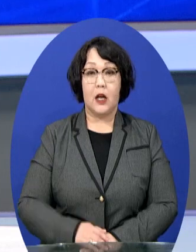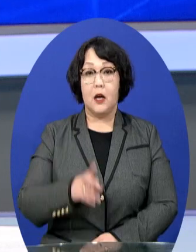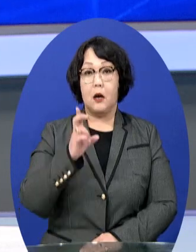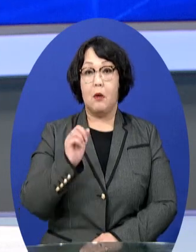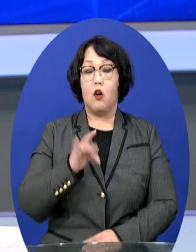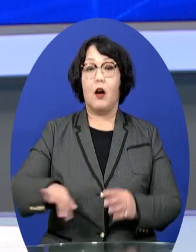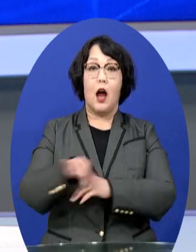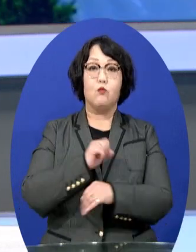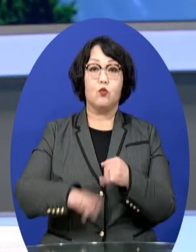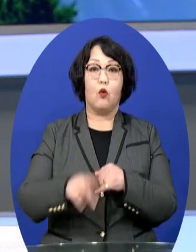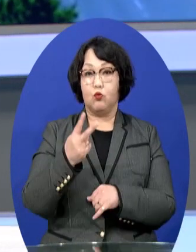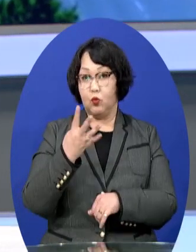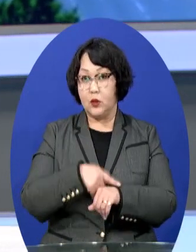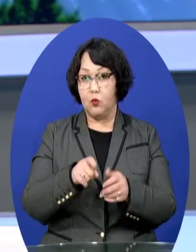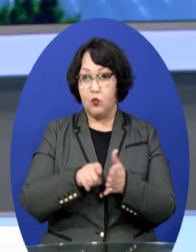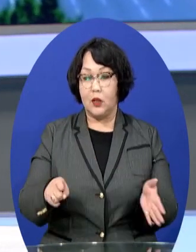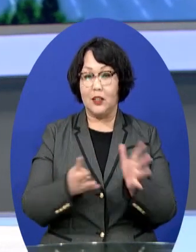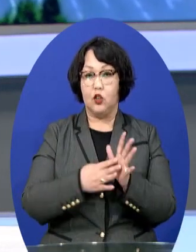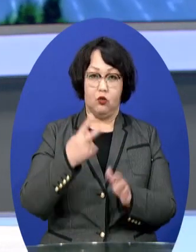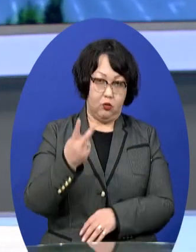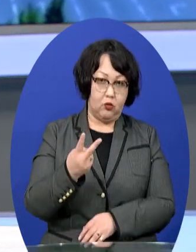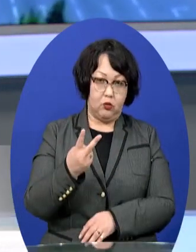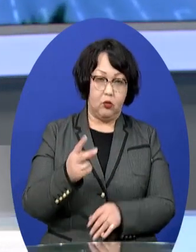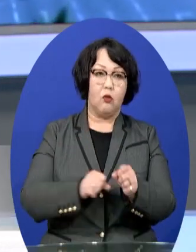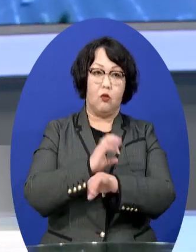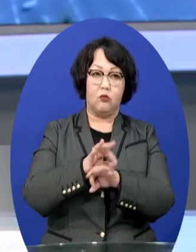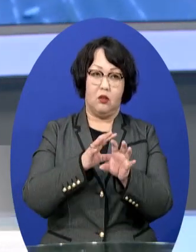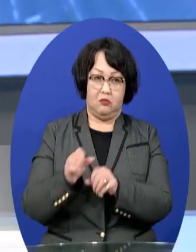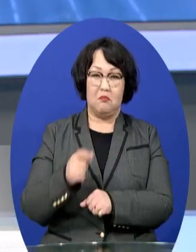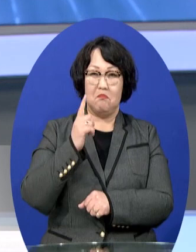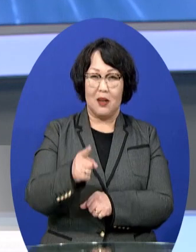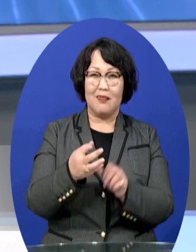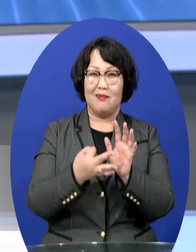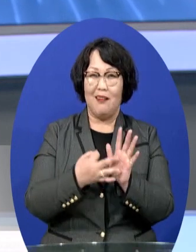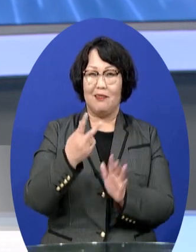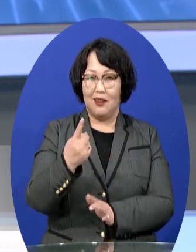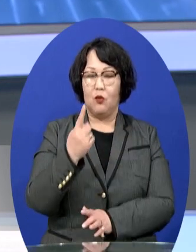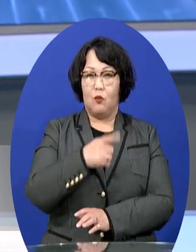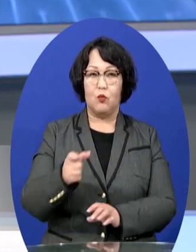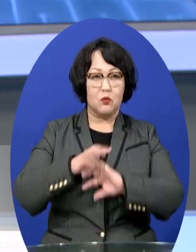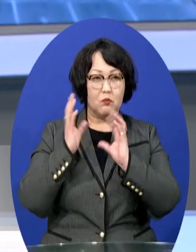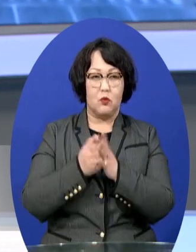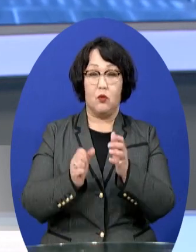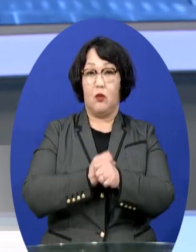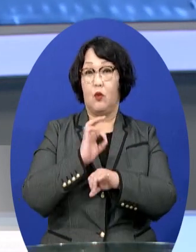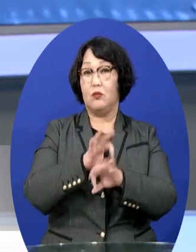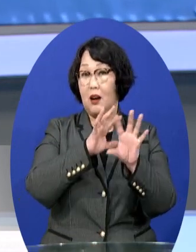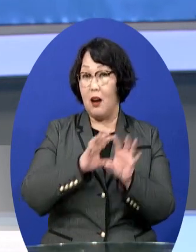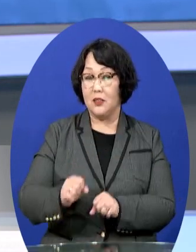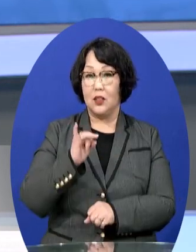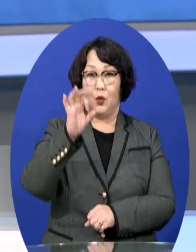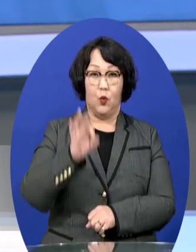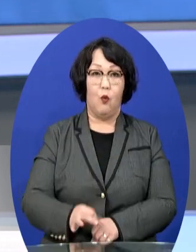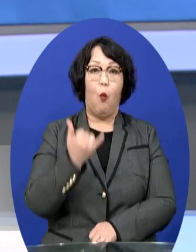Баянгор аймагт сүүлийн 24 цагт 92 тохиолдол бүртгэгдэж нийт 1081 хүн коронавирусны халдварыг аваад байна. Халдварын тохиолдлын дийлэнх